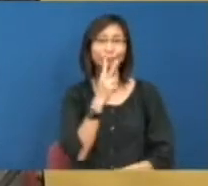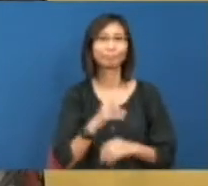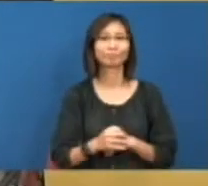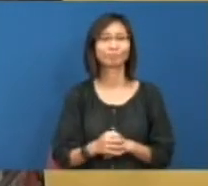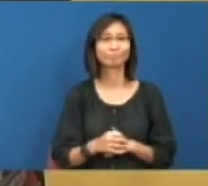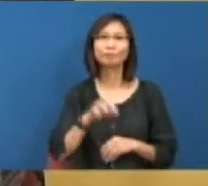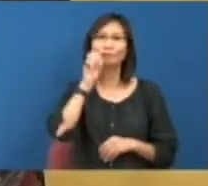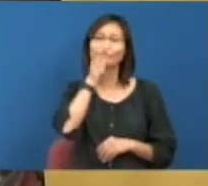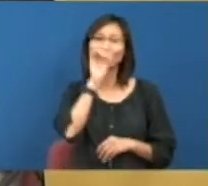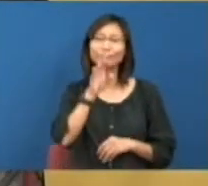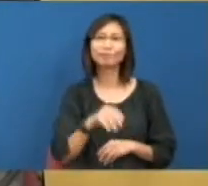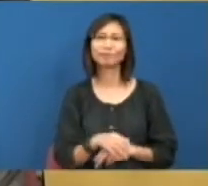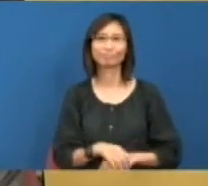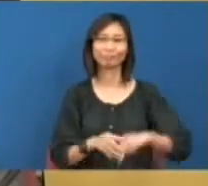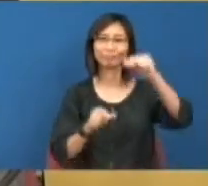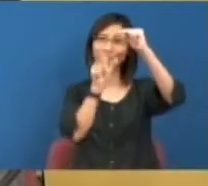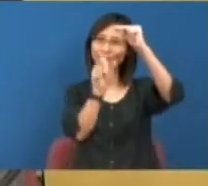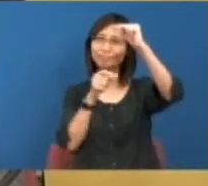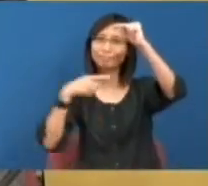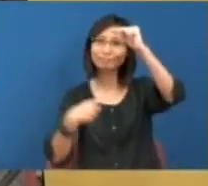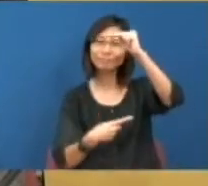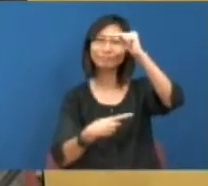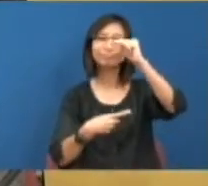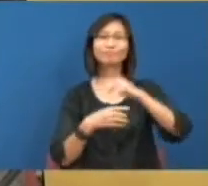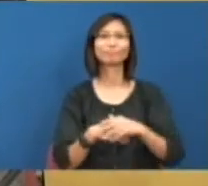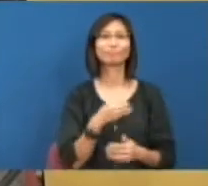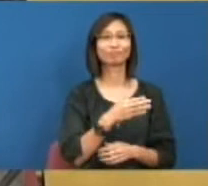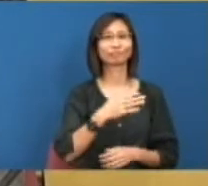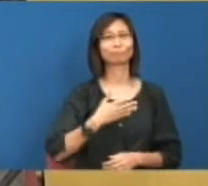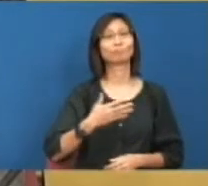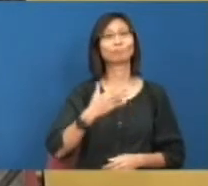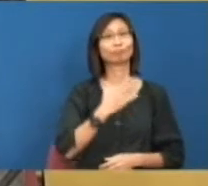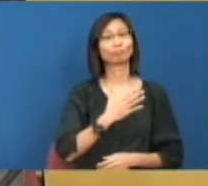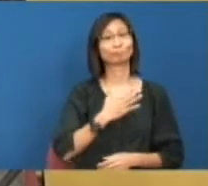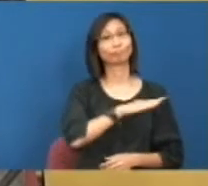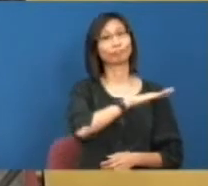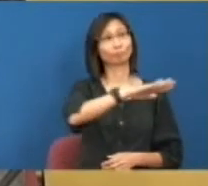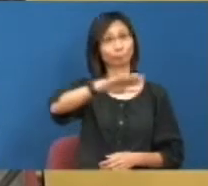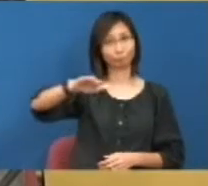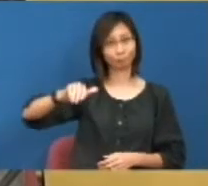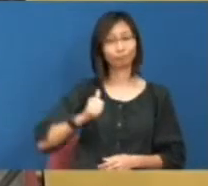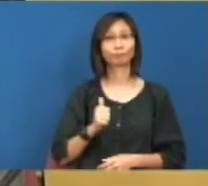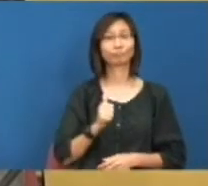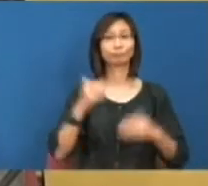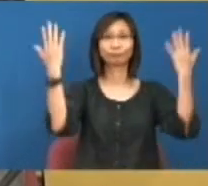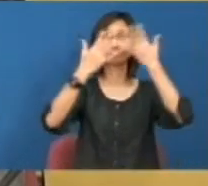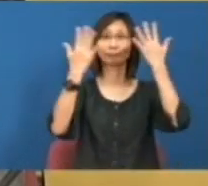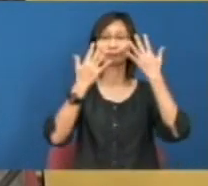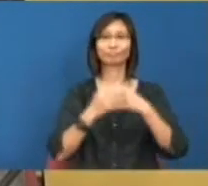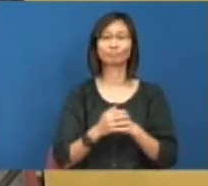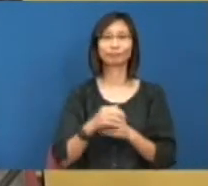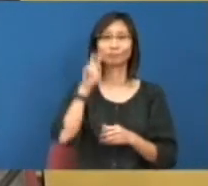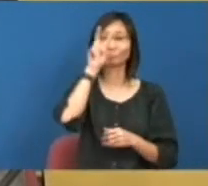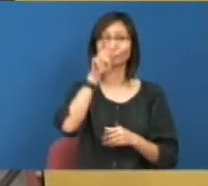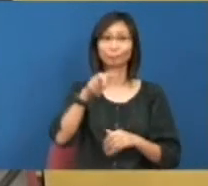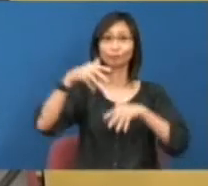来讲去当然是七一了，是不是？我想 TV 的观众在七一去游行，那个游行率是非常高